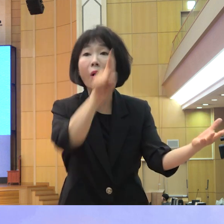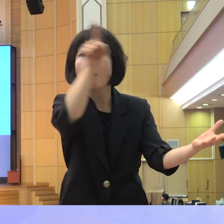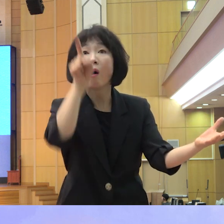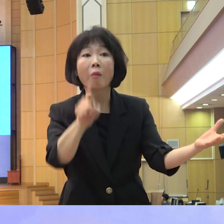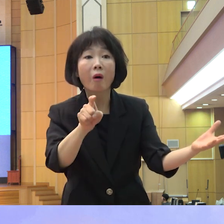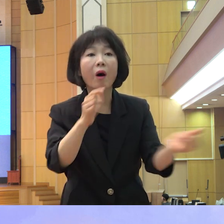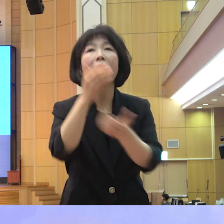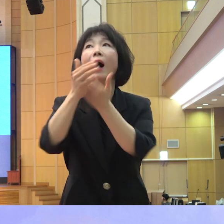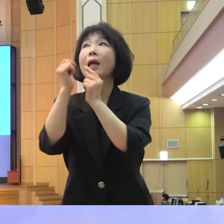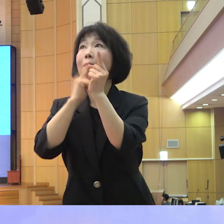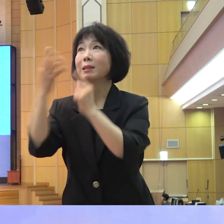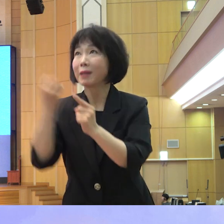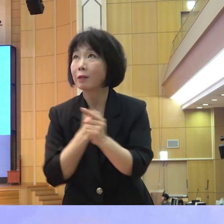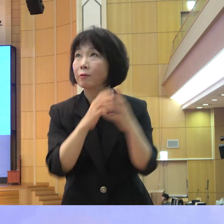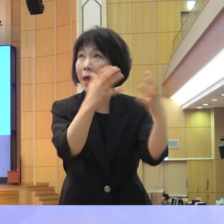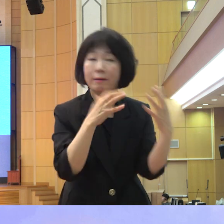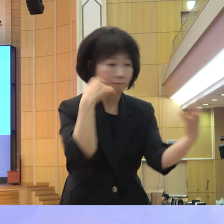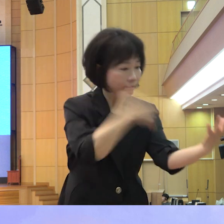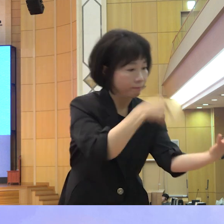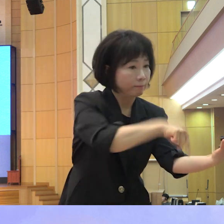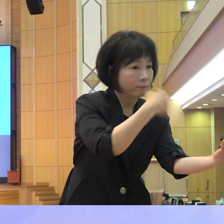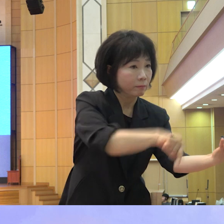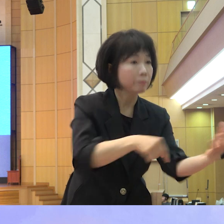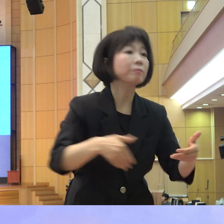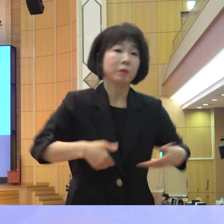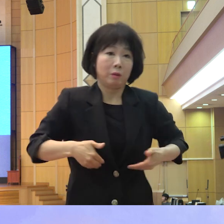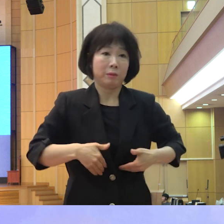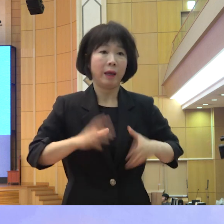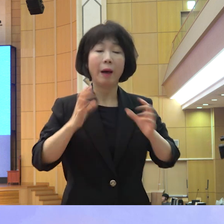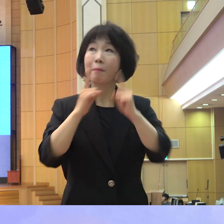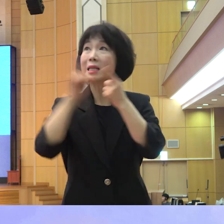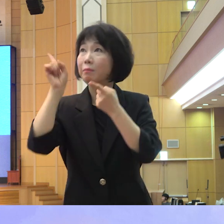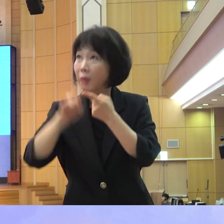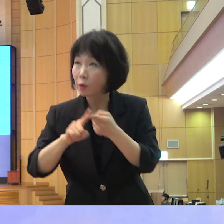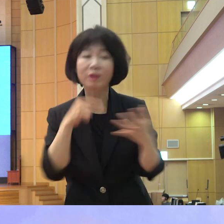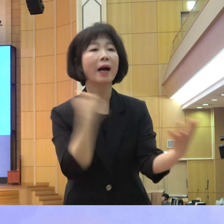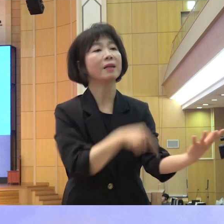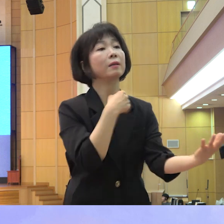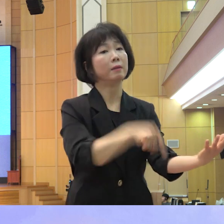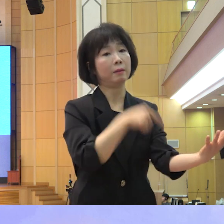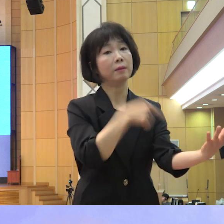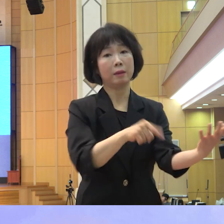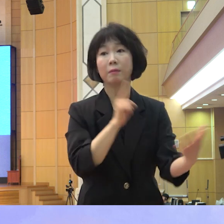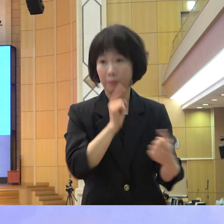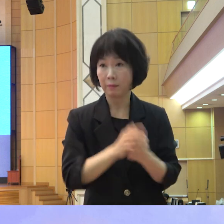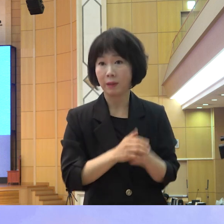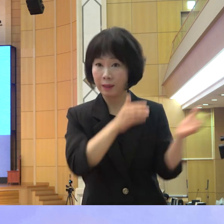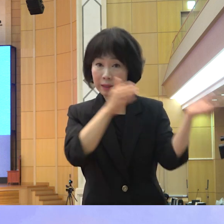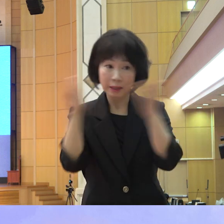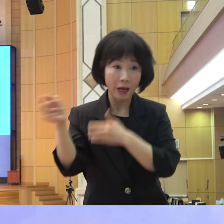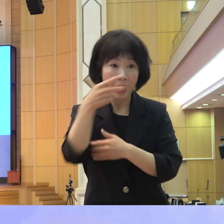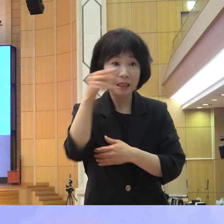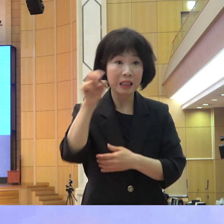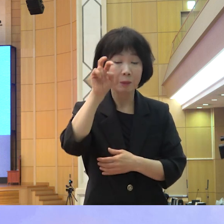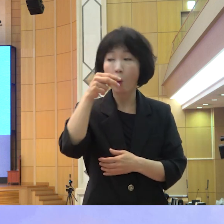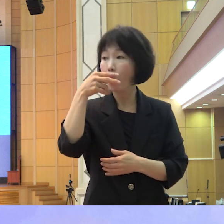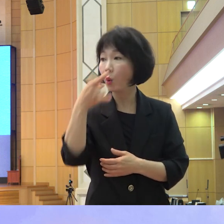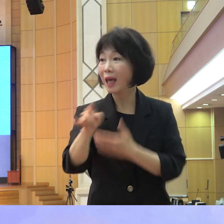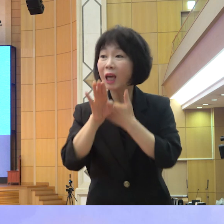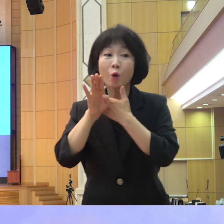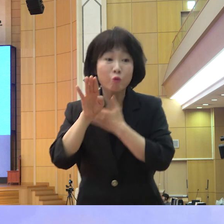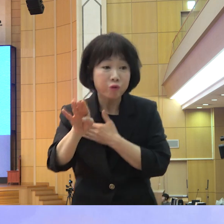바로 하나님의 말씀입니다. 디모데후서 3장 15절 한번 보실까요? 디모데후서 3장 15절